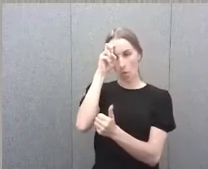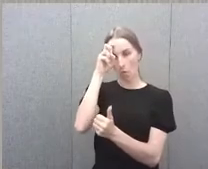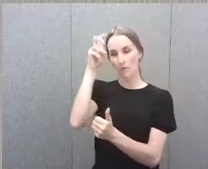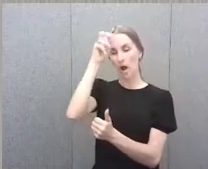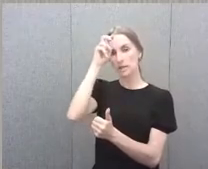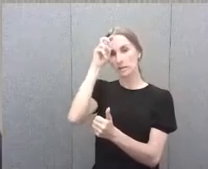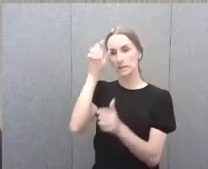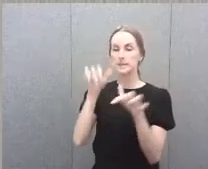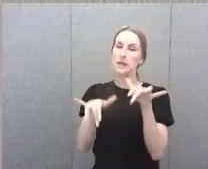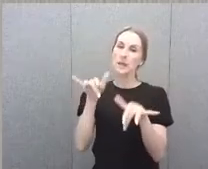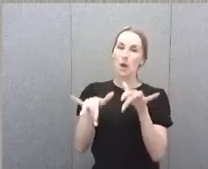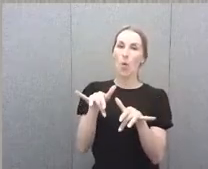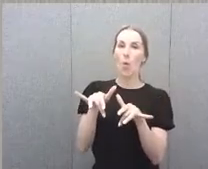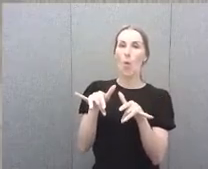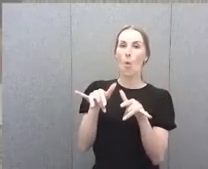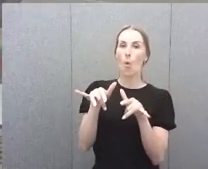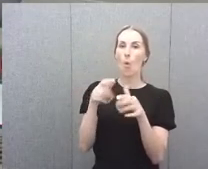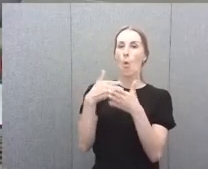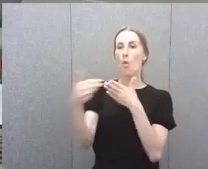госсекретаря США.